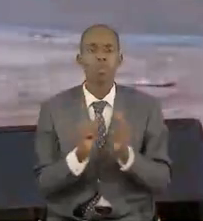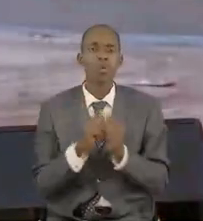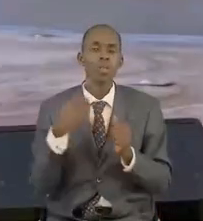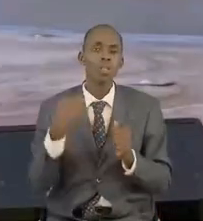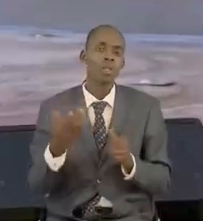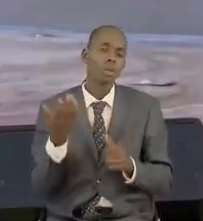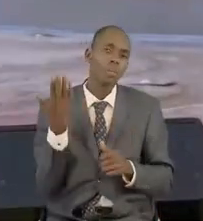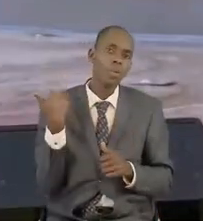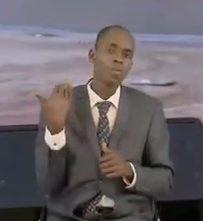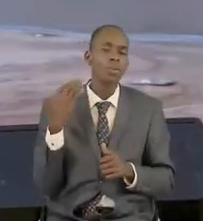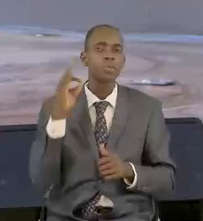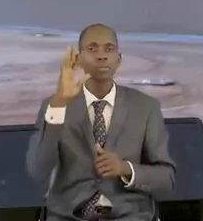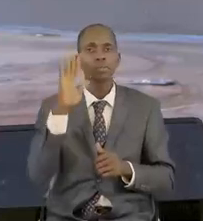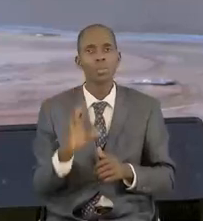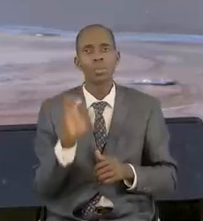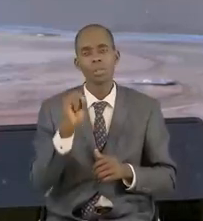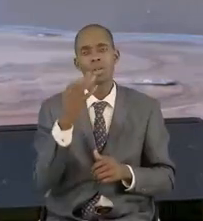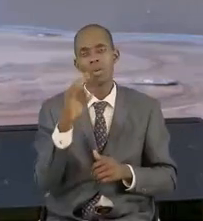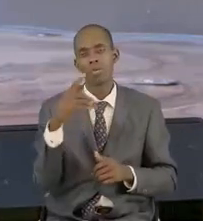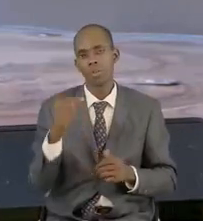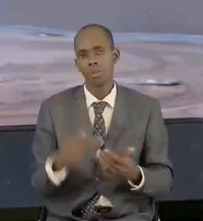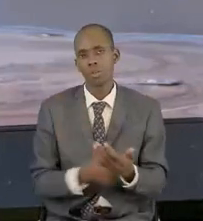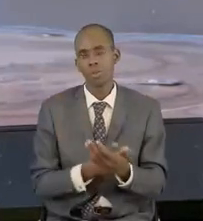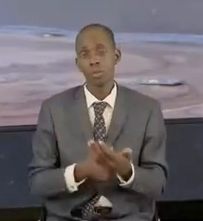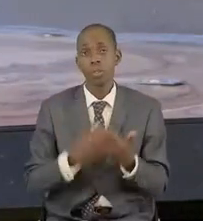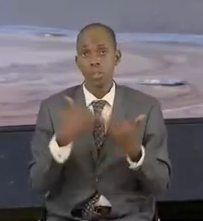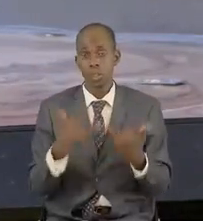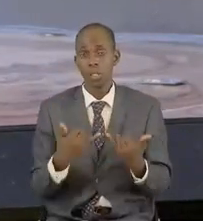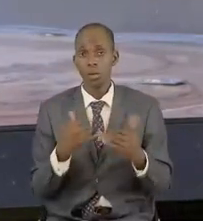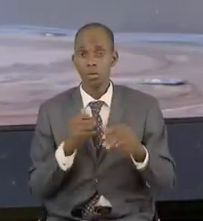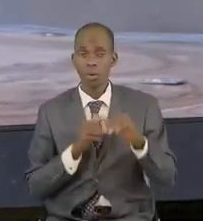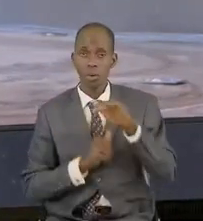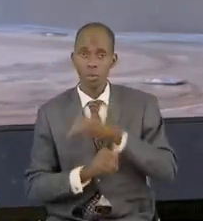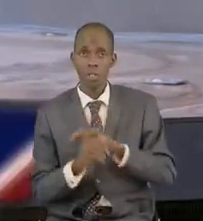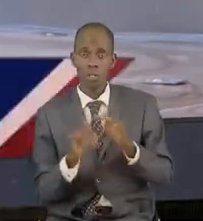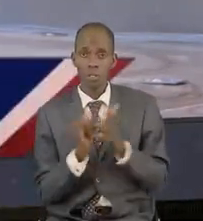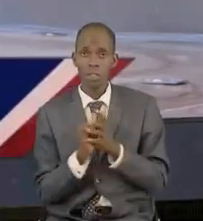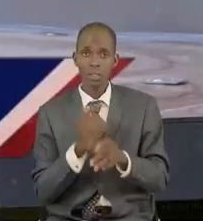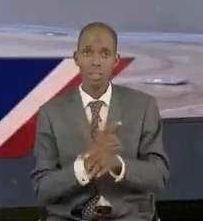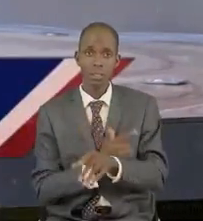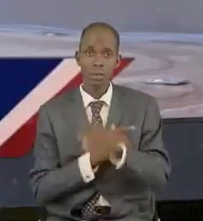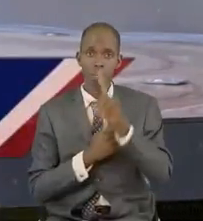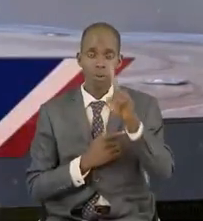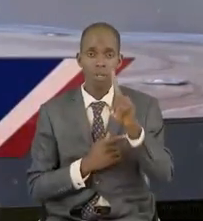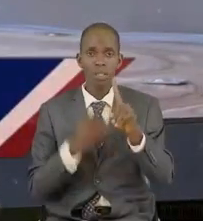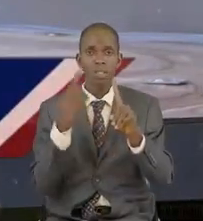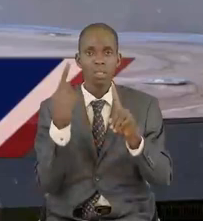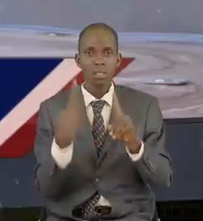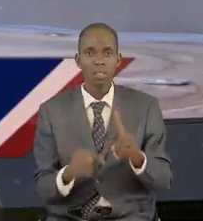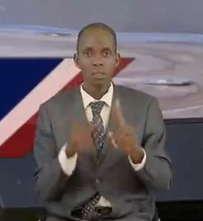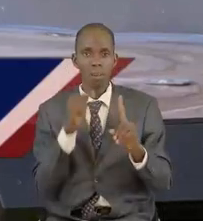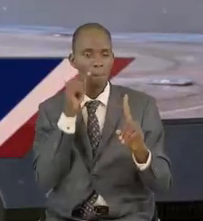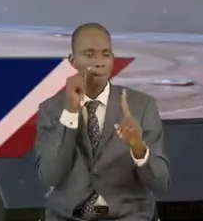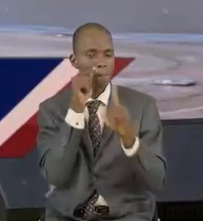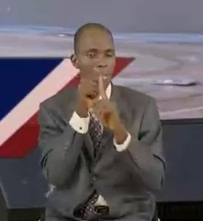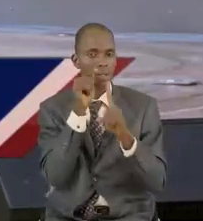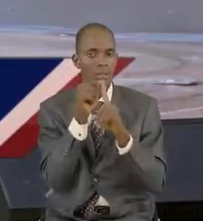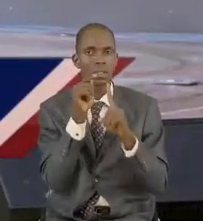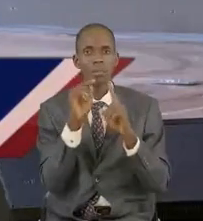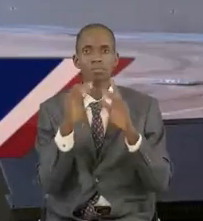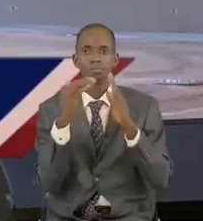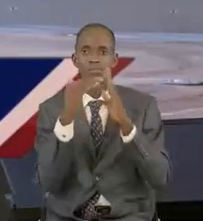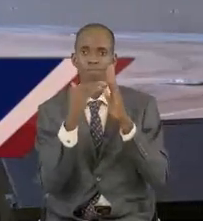c'est la consultation avec les principaux préquateurs de l'Évangile nous allons voir trois sous thèmes ici 1